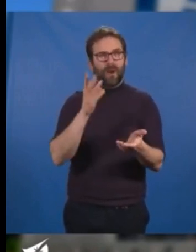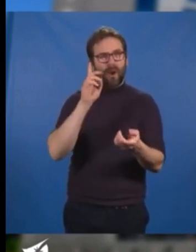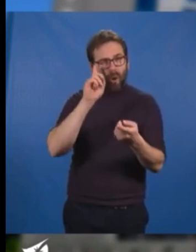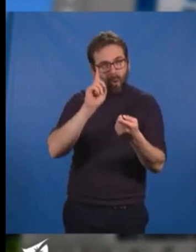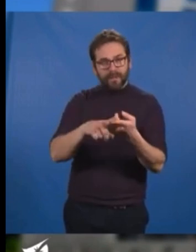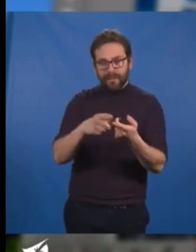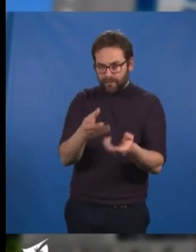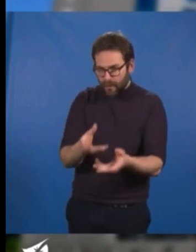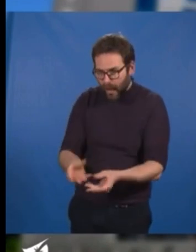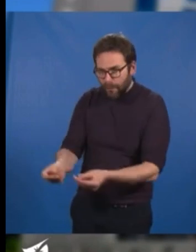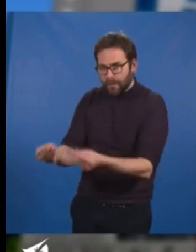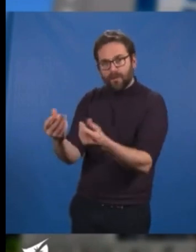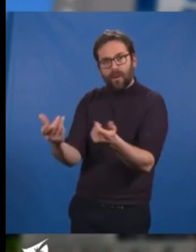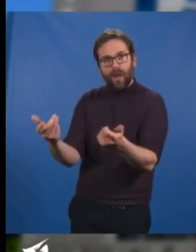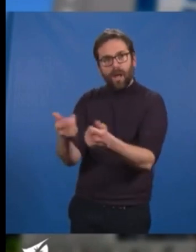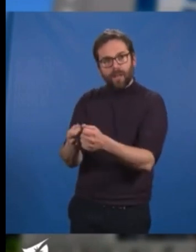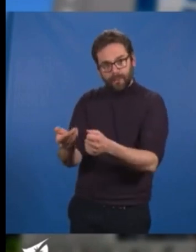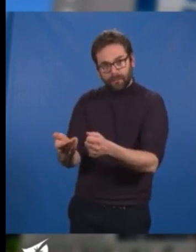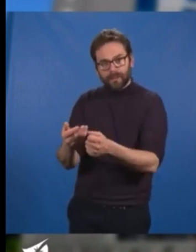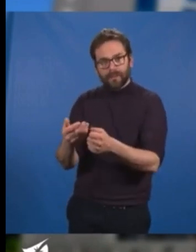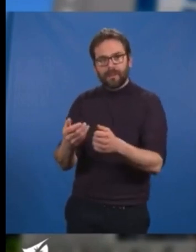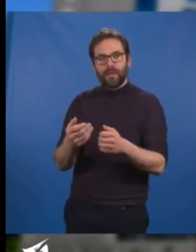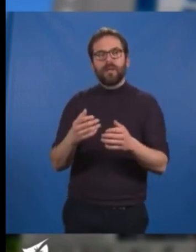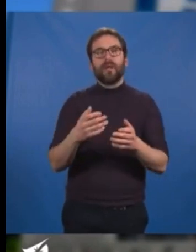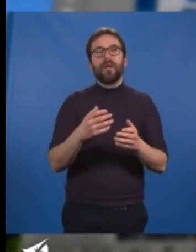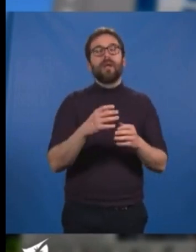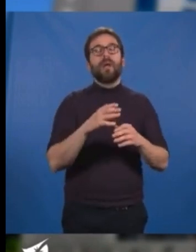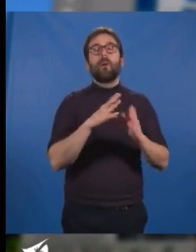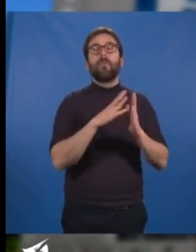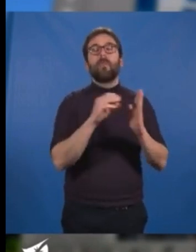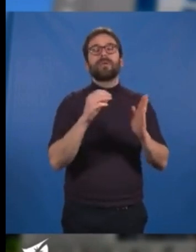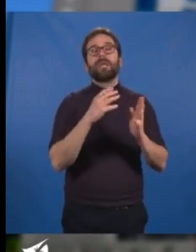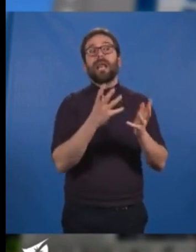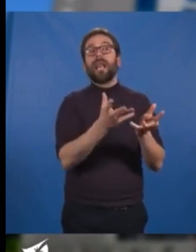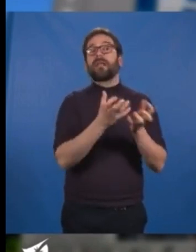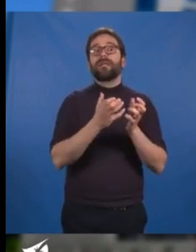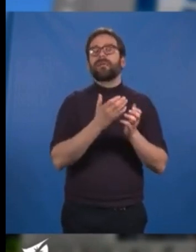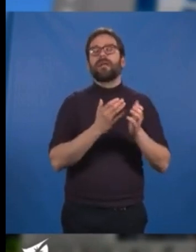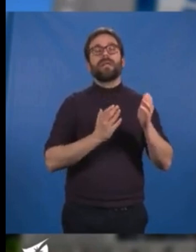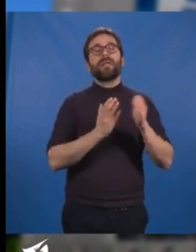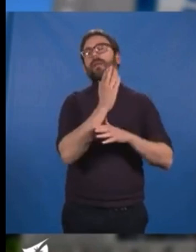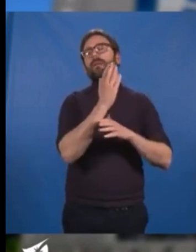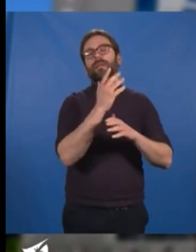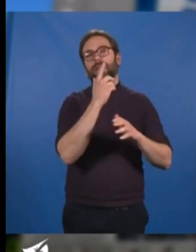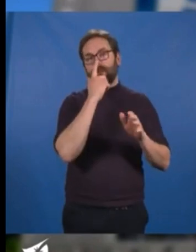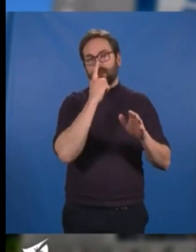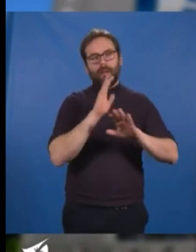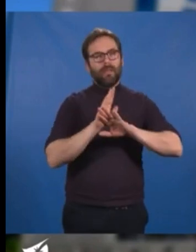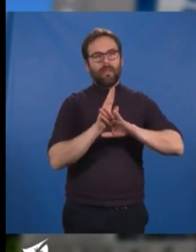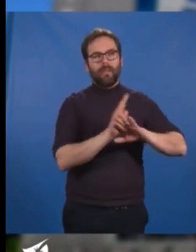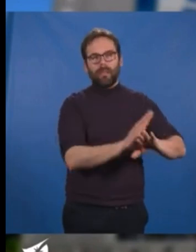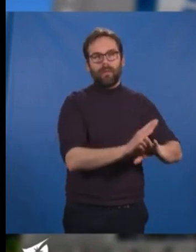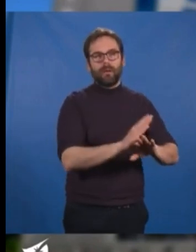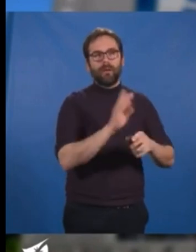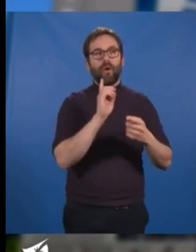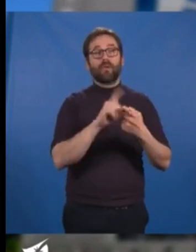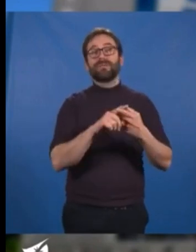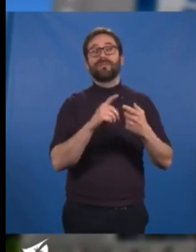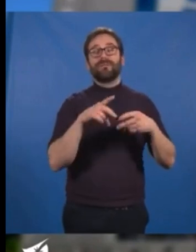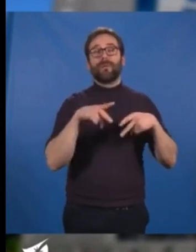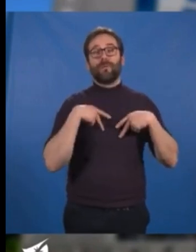des habitants et des habitantes et en rupture avec un modèle dépassé d'attractivité qui pousse finalement à vendre la ville à des promoteurs